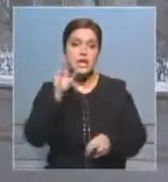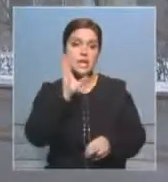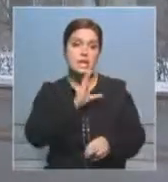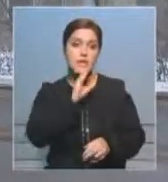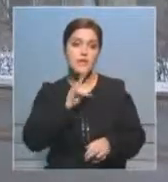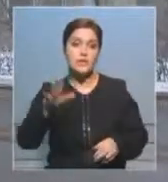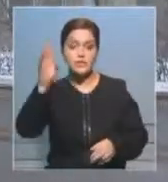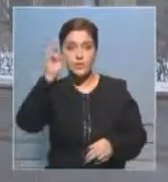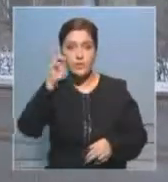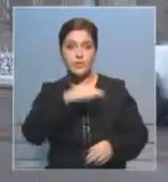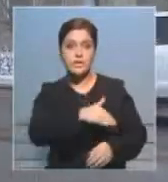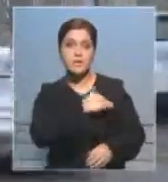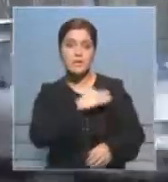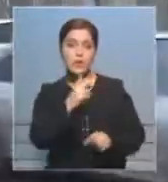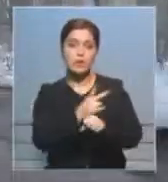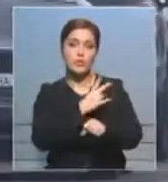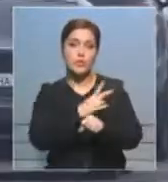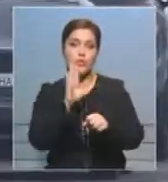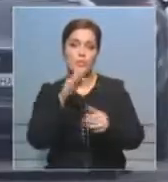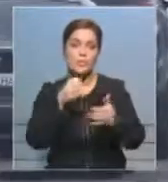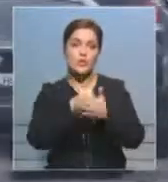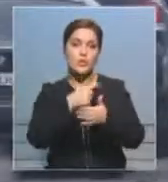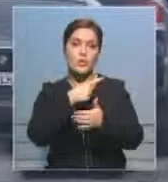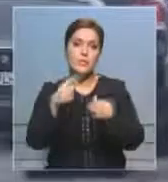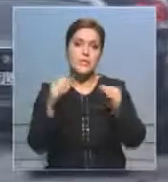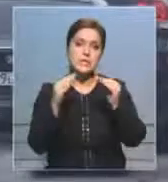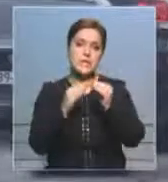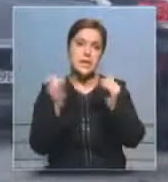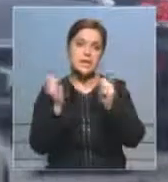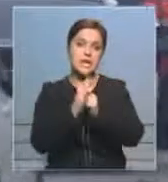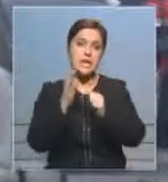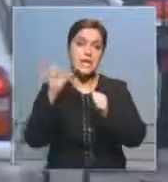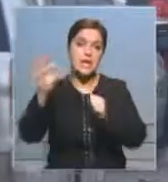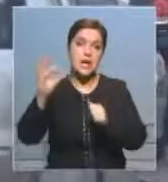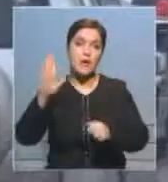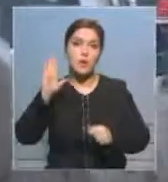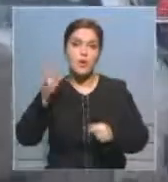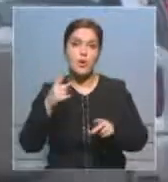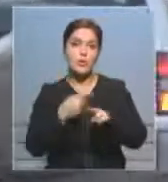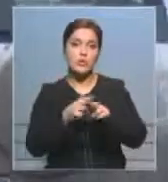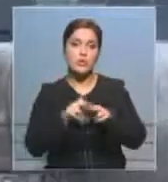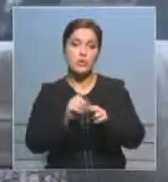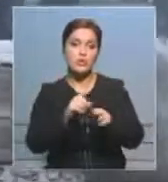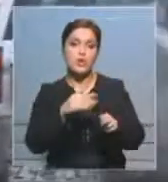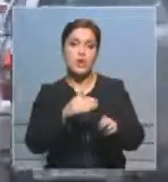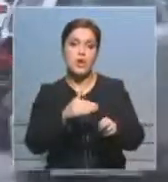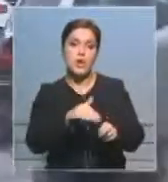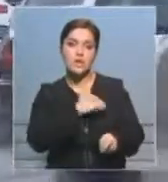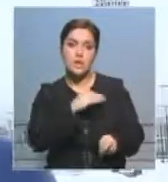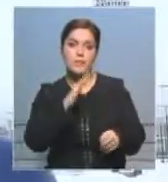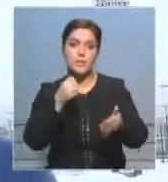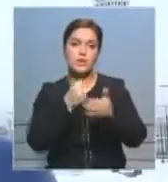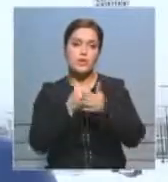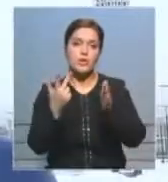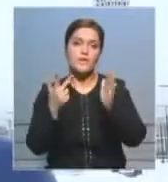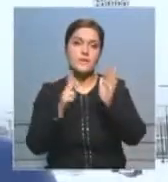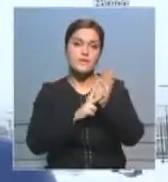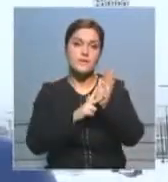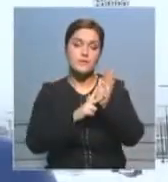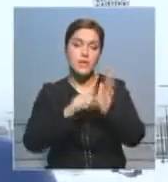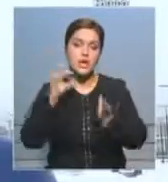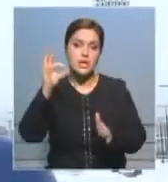северо-востоке страны температура воздуха ночью составит 10-15 градусов ниже нуля местами столбик термометра опустится до